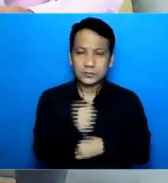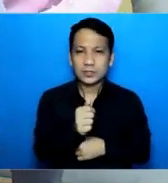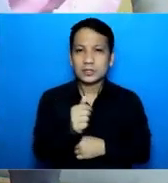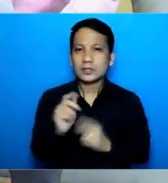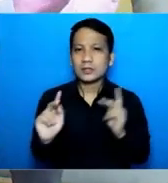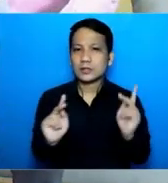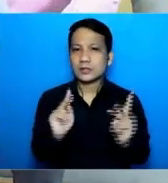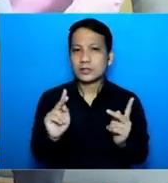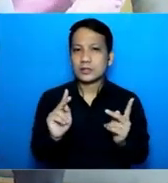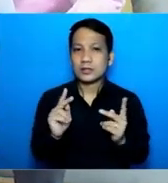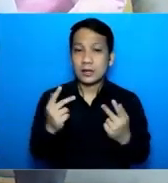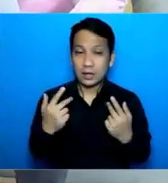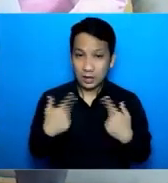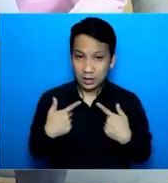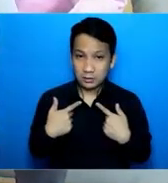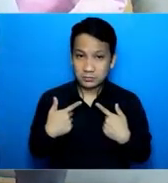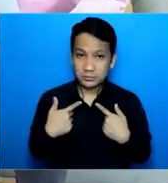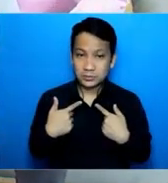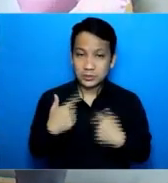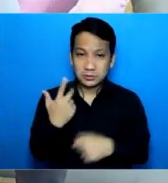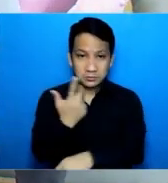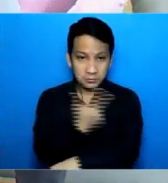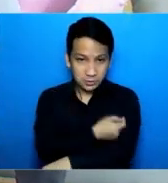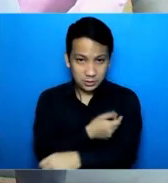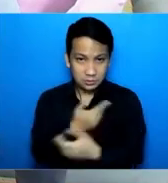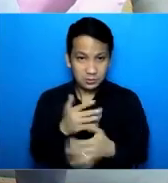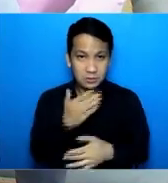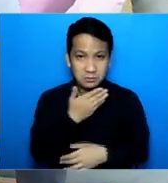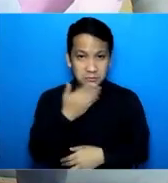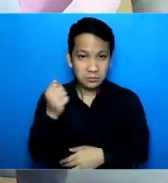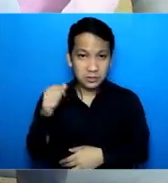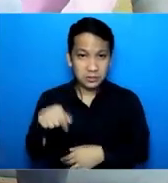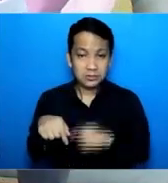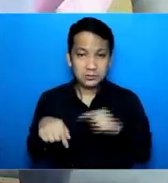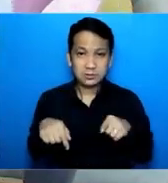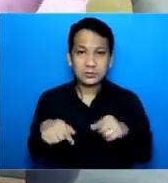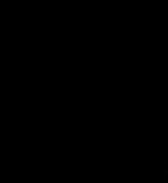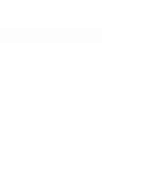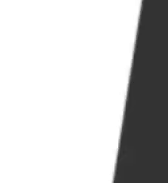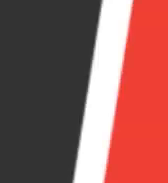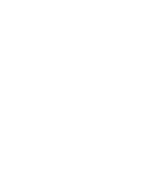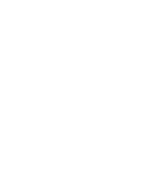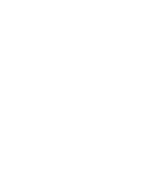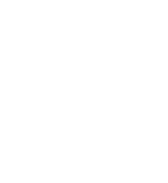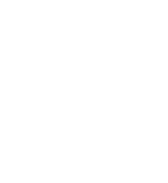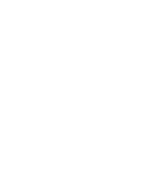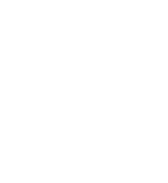if you have the chance, get vaccinated. The best vaccine is the one that is available for you.